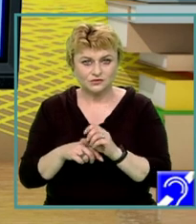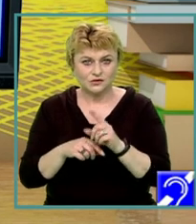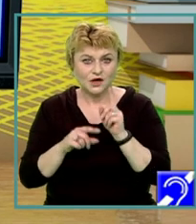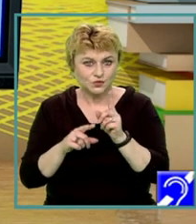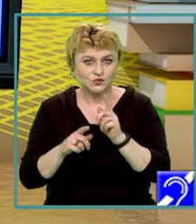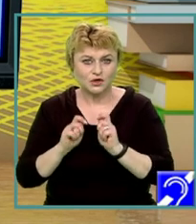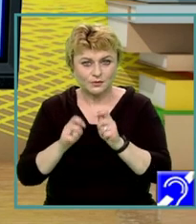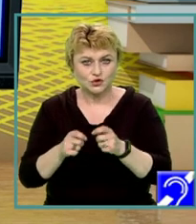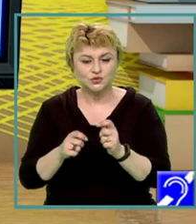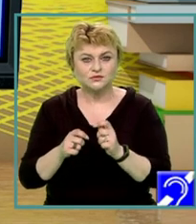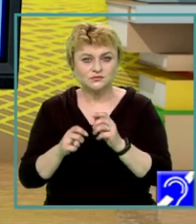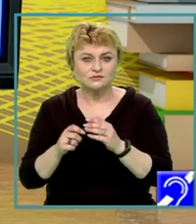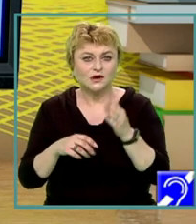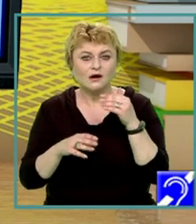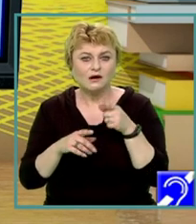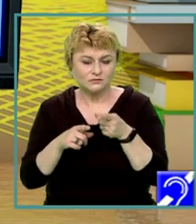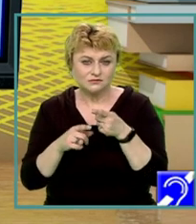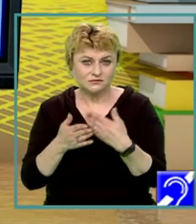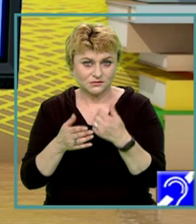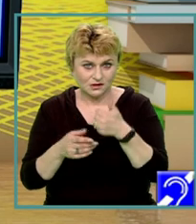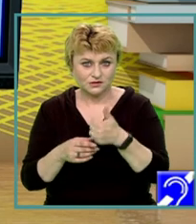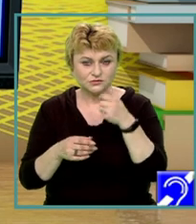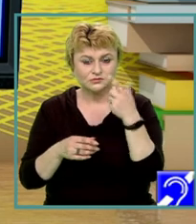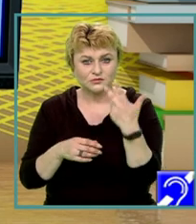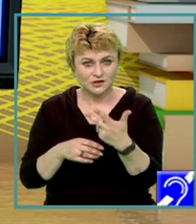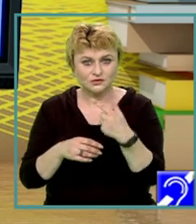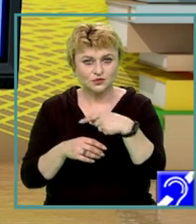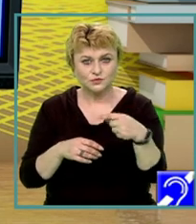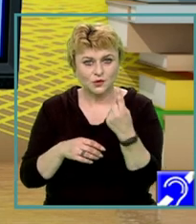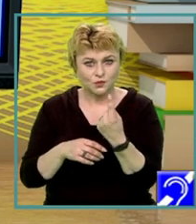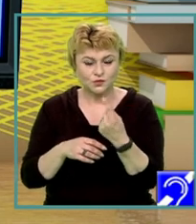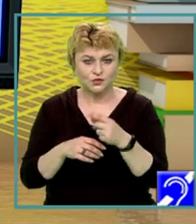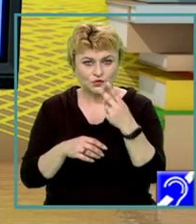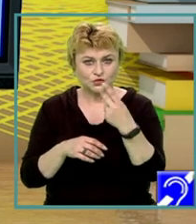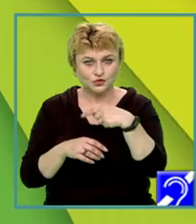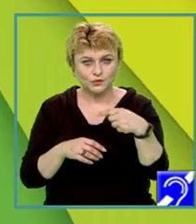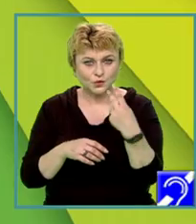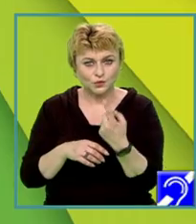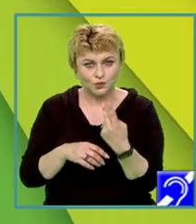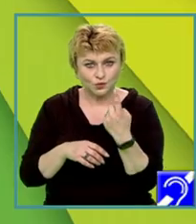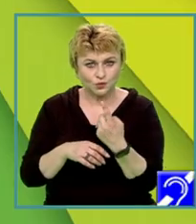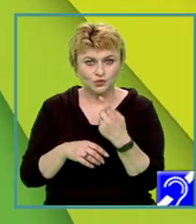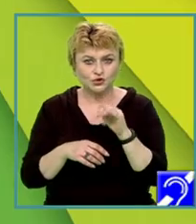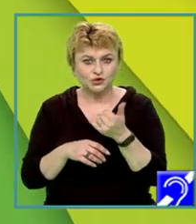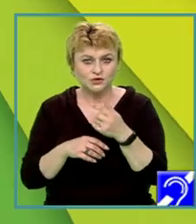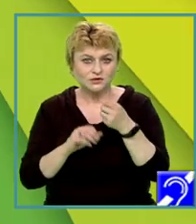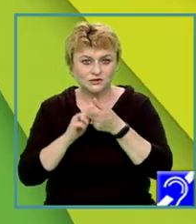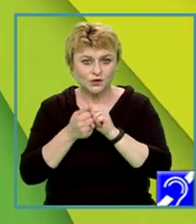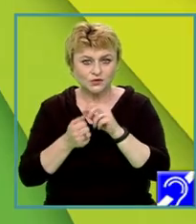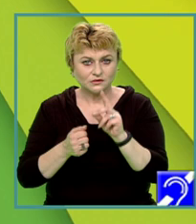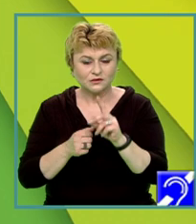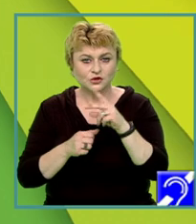a supra b este egal cu a 3 supra 1 b 2 supra 1 c 3 supra 2 sau de